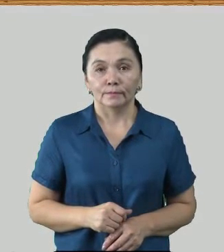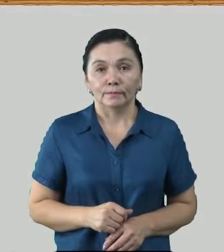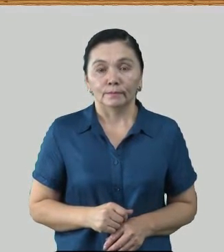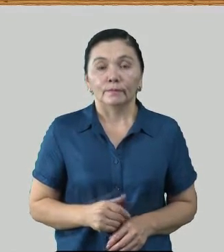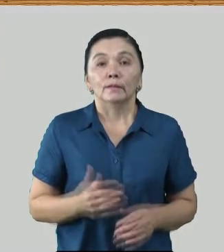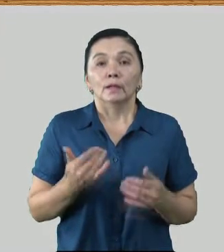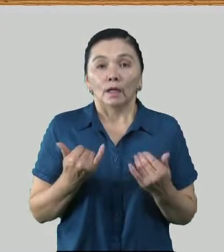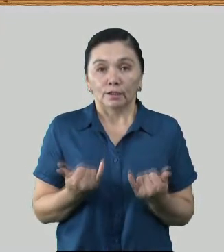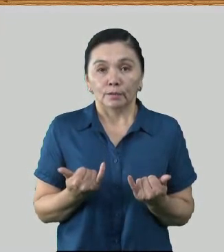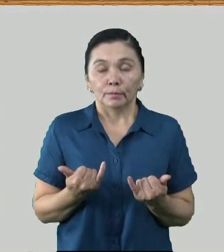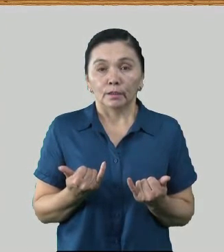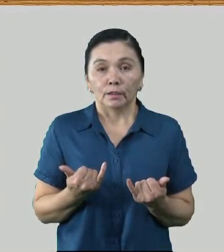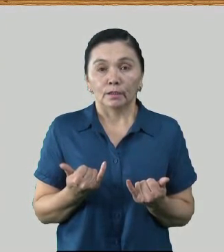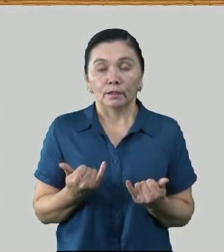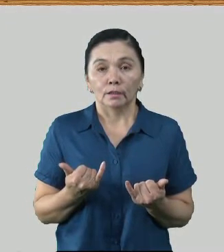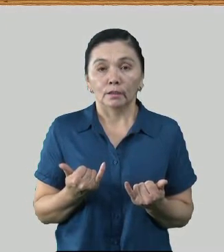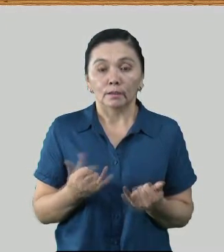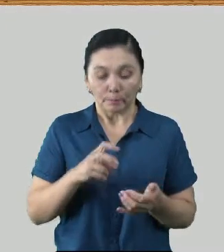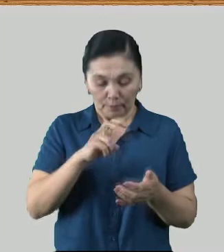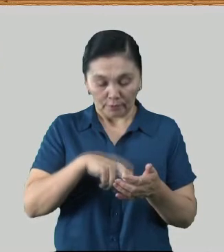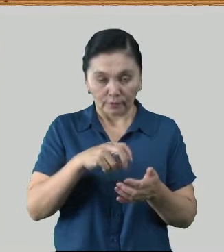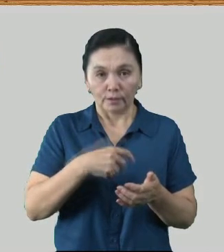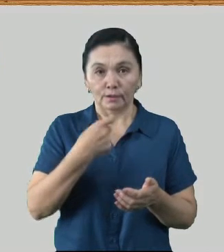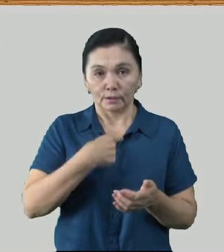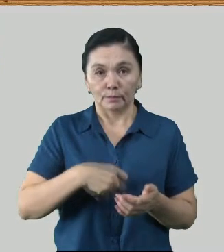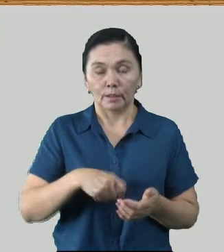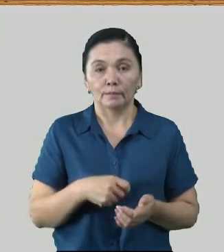А теперь проверьте себя.